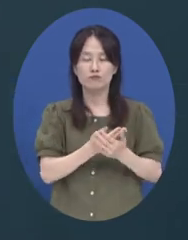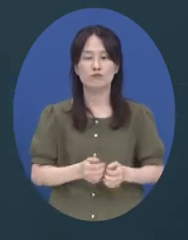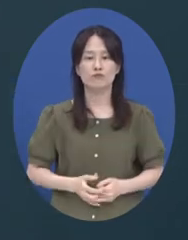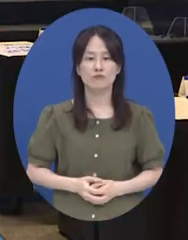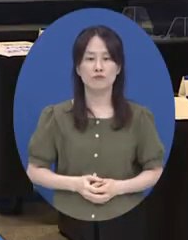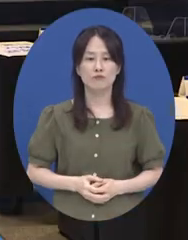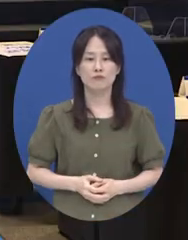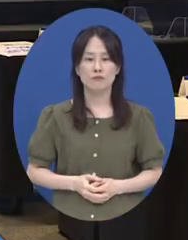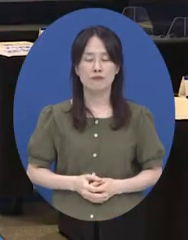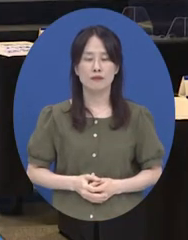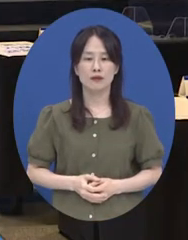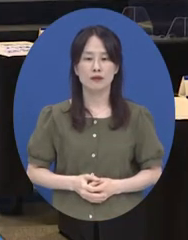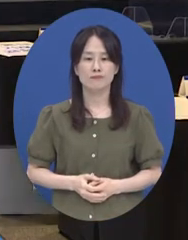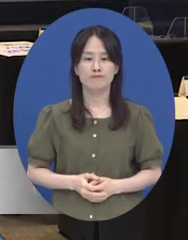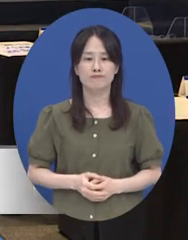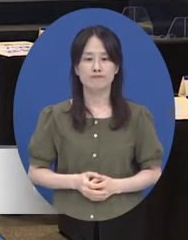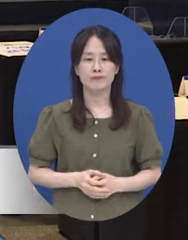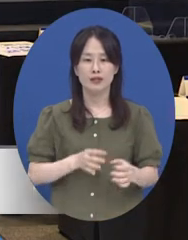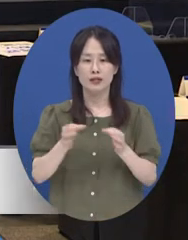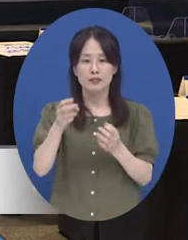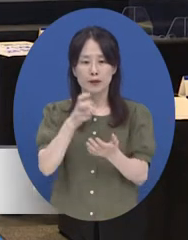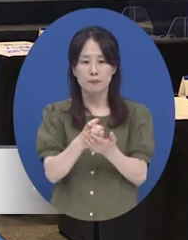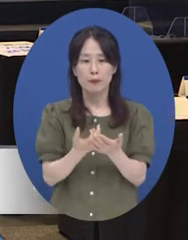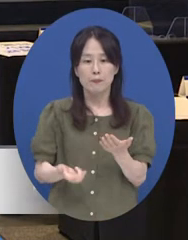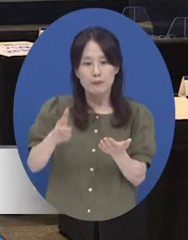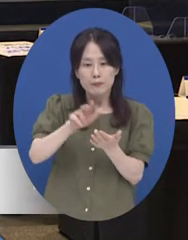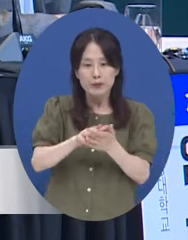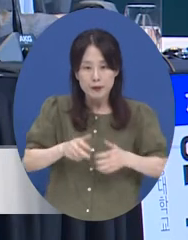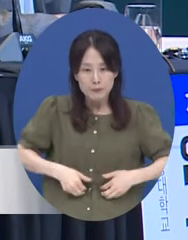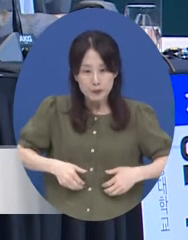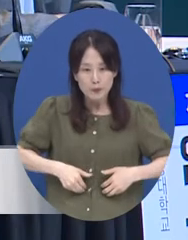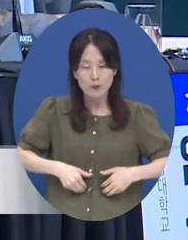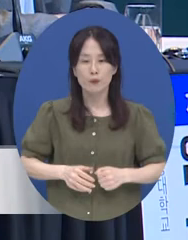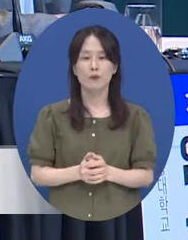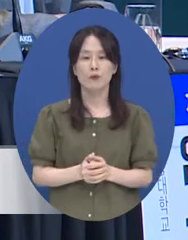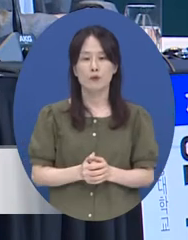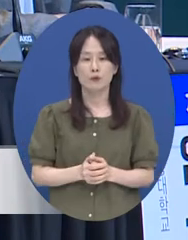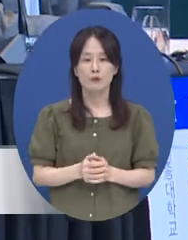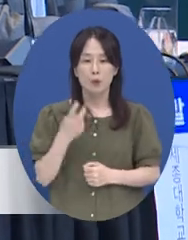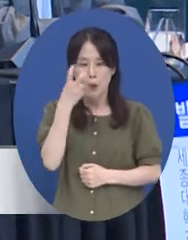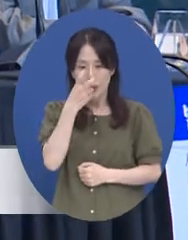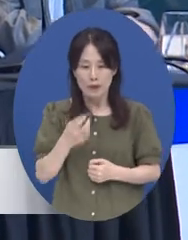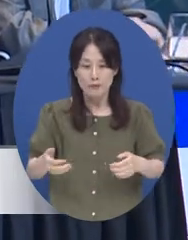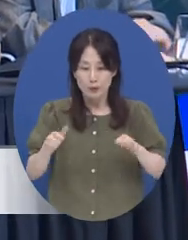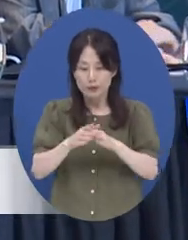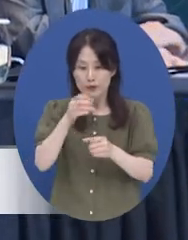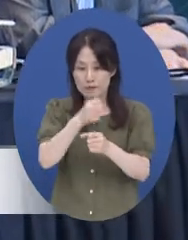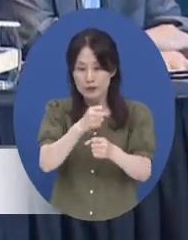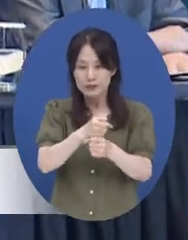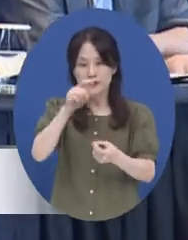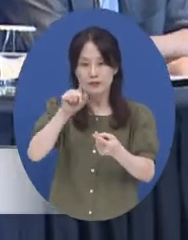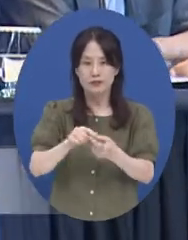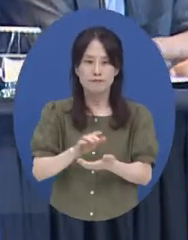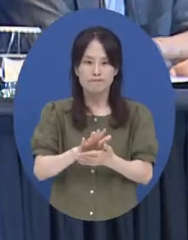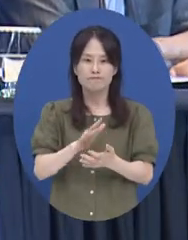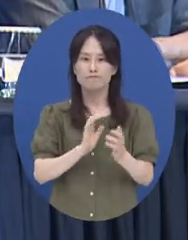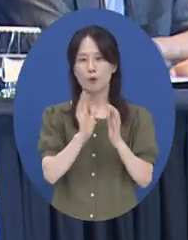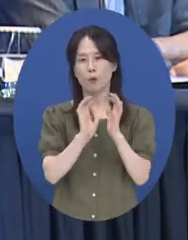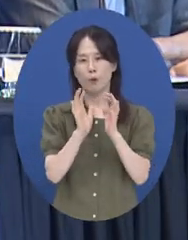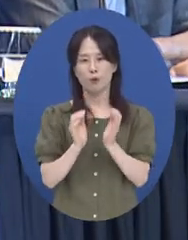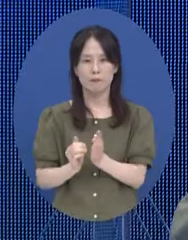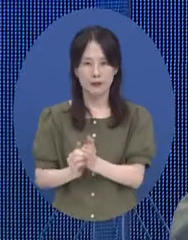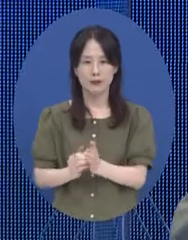가장 중요합니다. 부동산 시장법 법제화의 필요성과 부동산 감독기구 설치에 대한 열띤 논의가